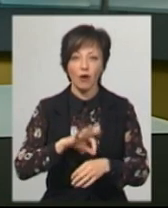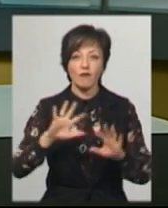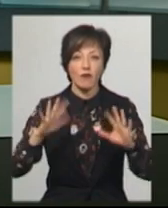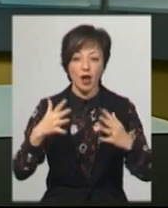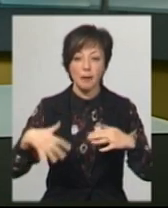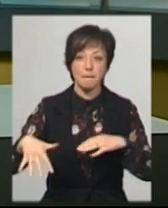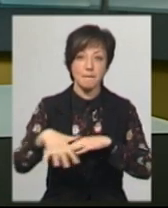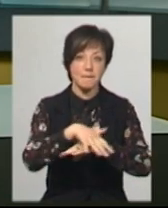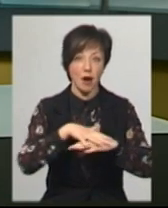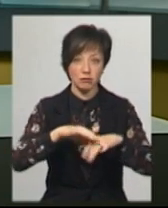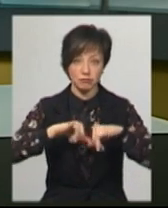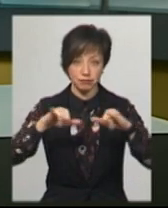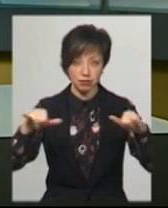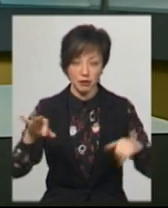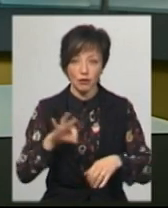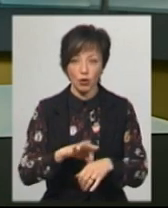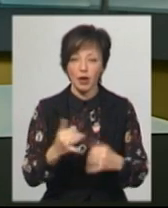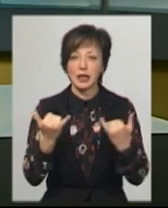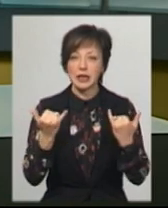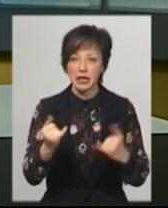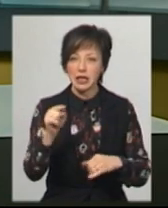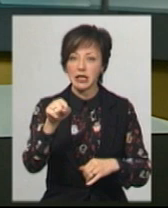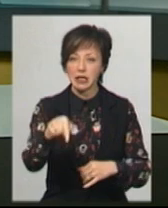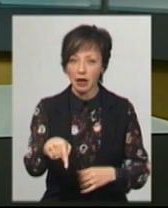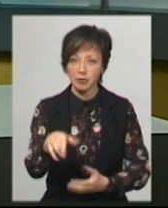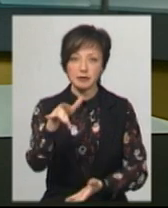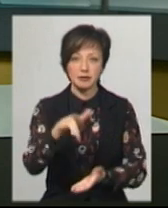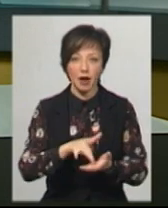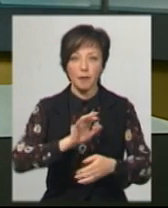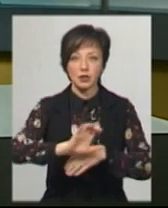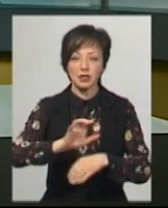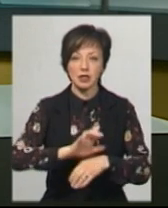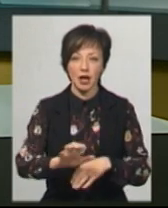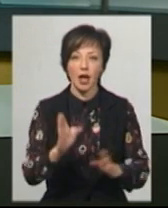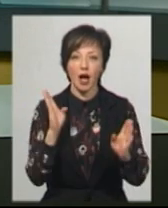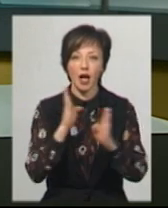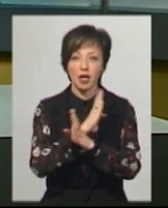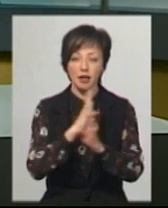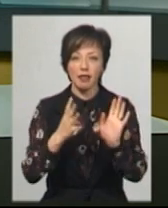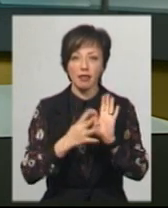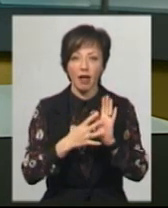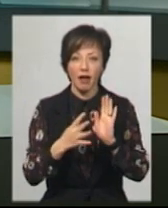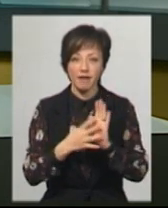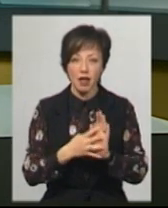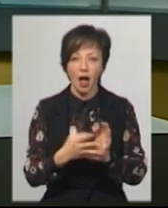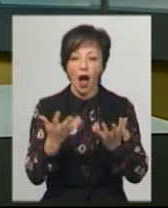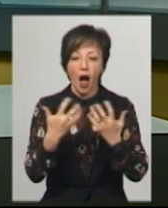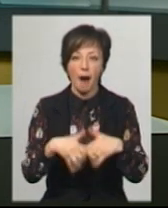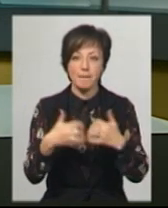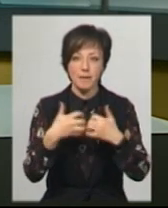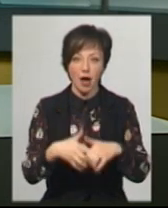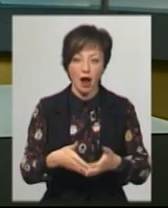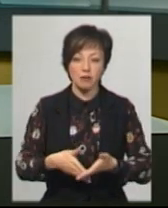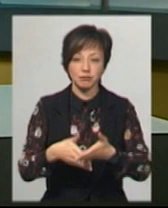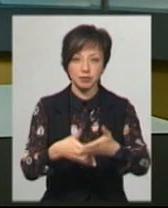разі масового поширення хвороби. Нині у лікарні централізоване постачання кисню та 9 апаратів штучної вентиляції легень. Про